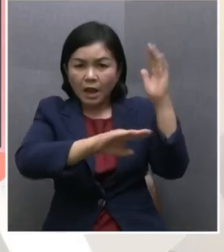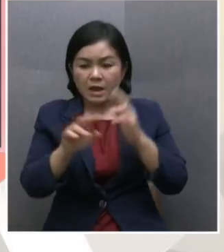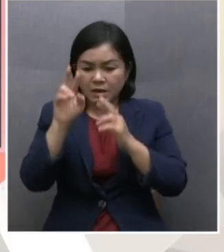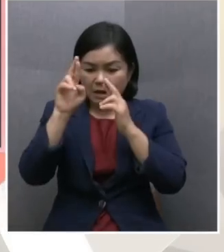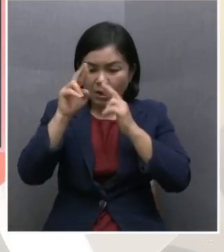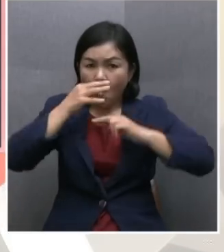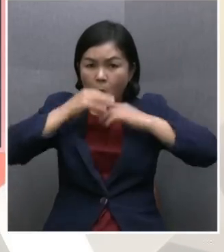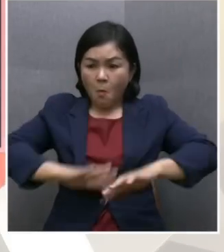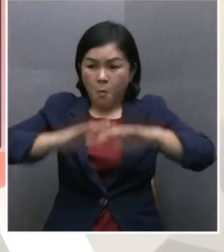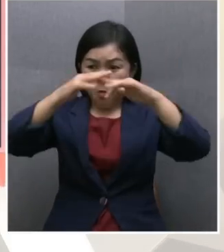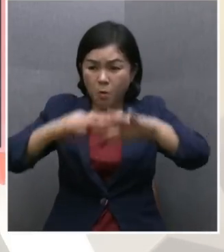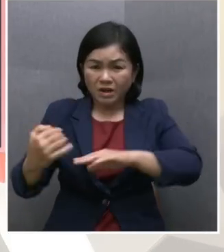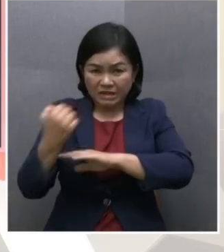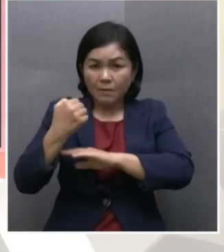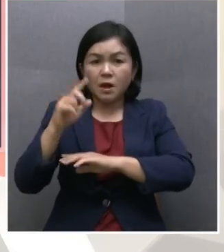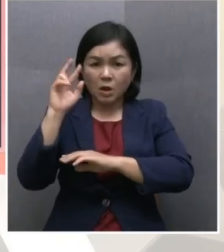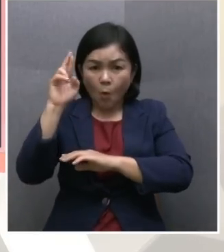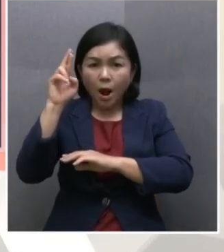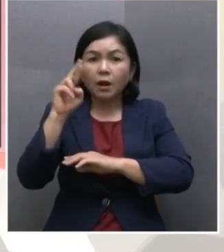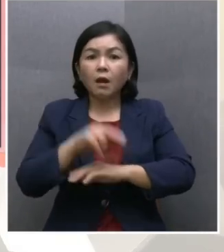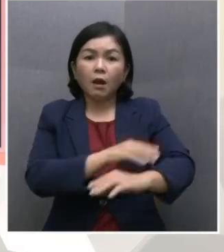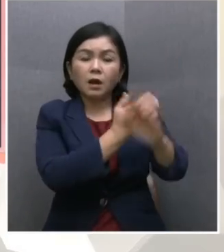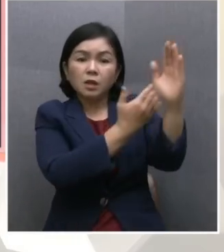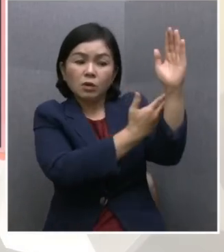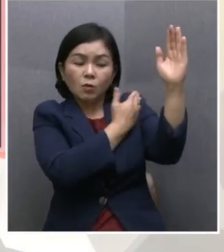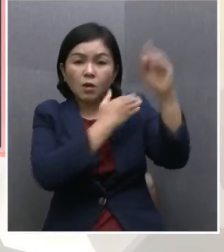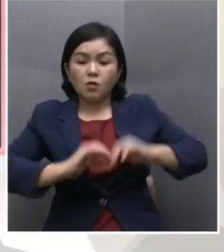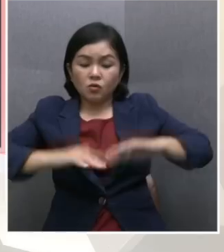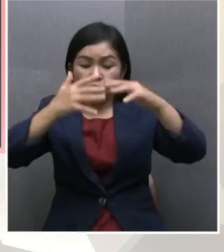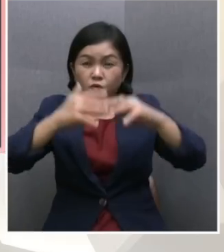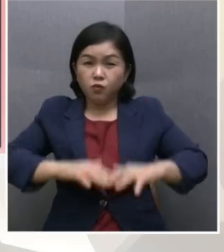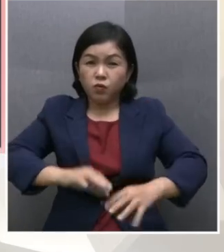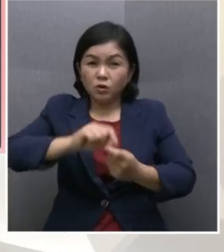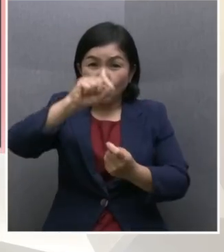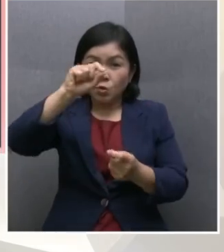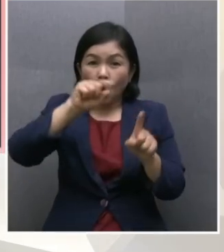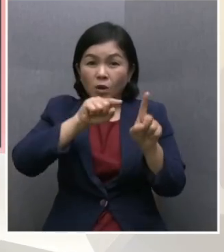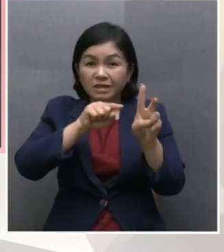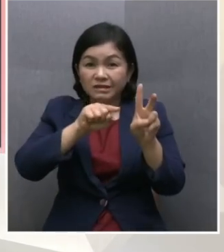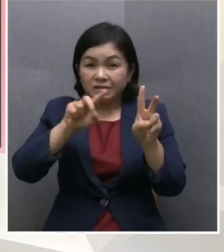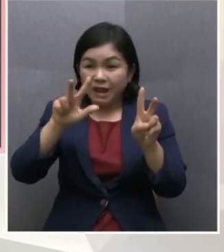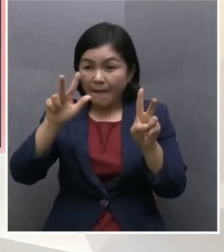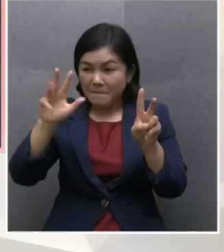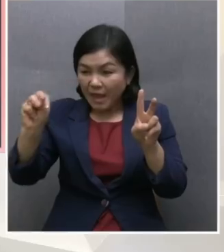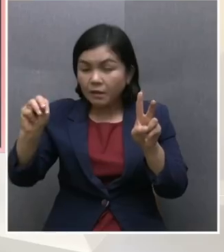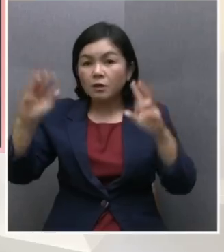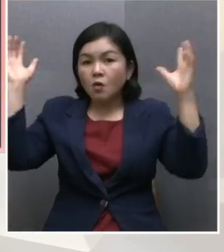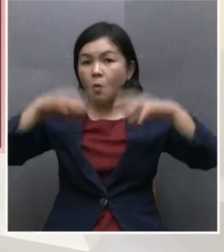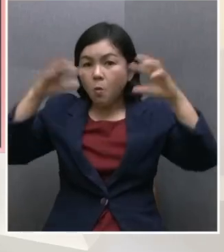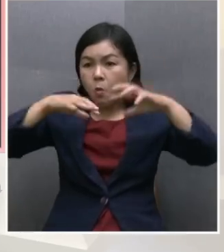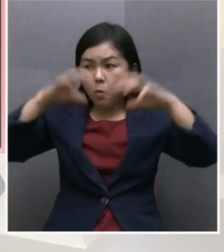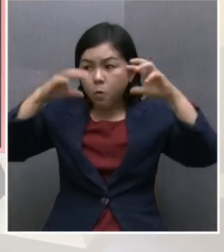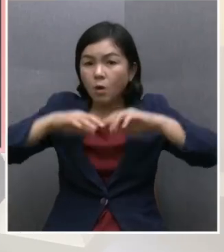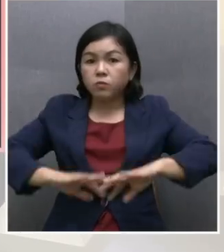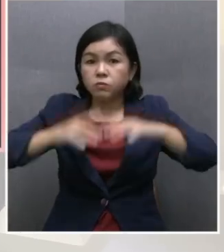กำลังที่แรงขึ้นโดยทะเลอันดามันจะมีคลื่นสูงประมาณ2-3เมตบริเวณที่มีฝนฟ้าคะนองคลื่นจะมีความ